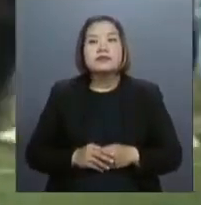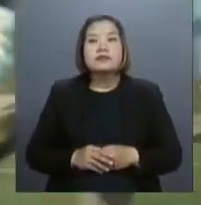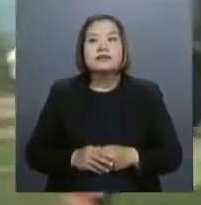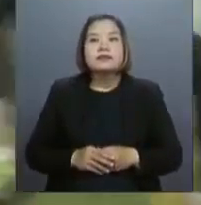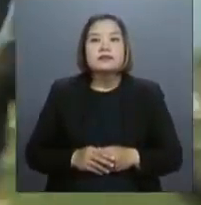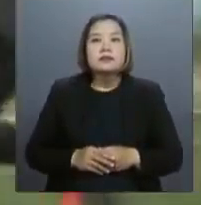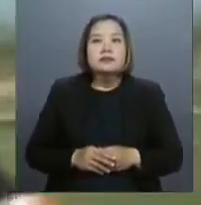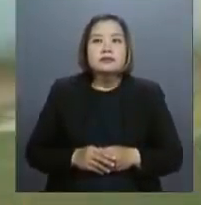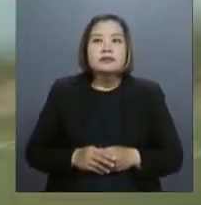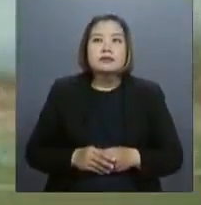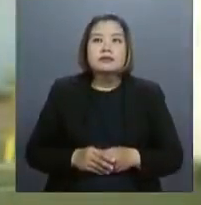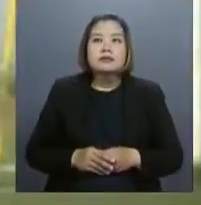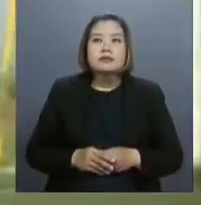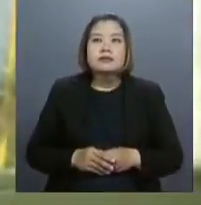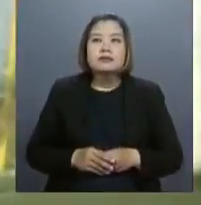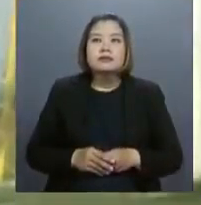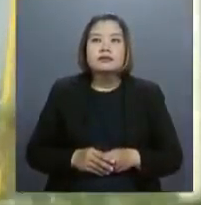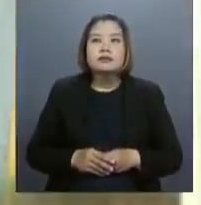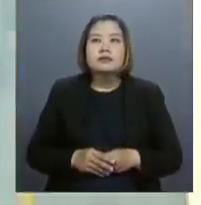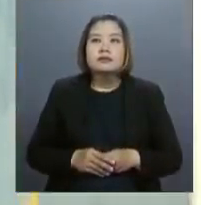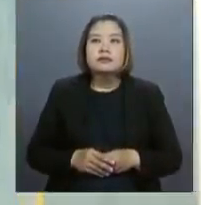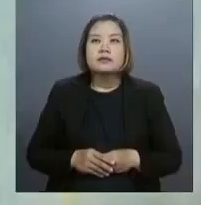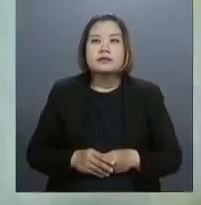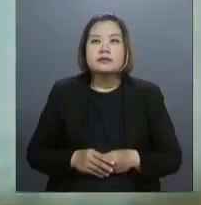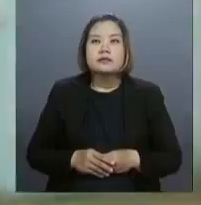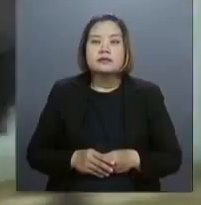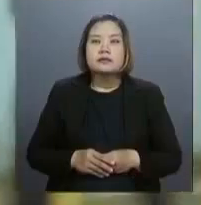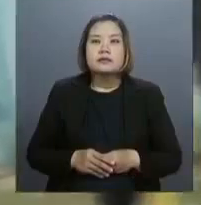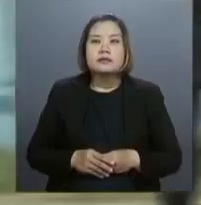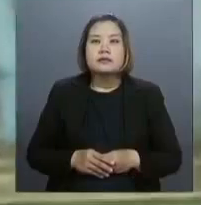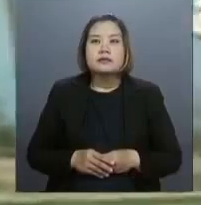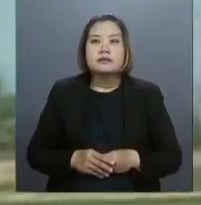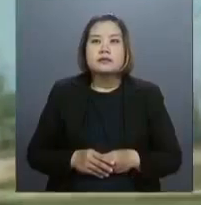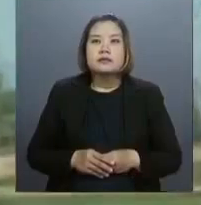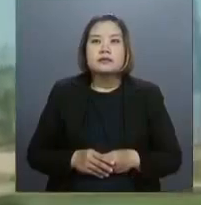Yeah.